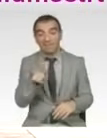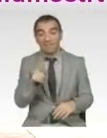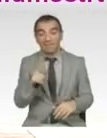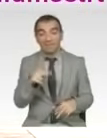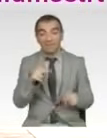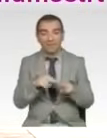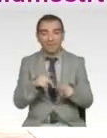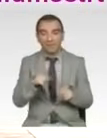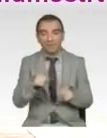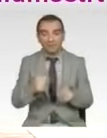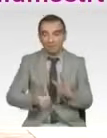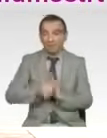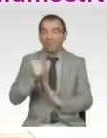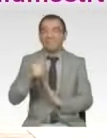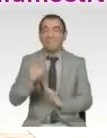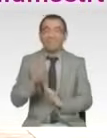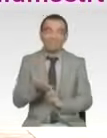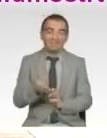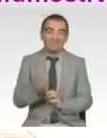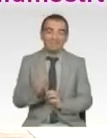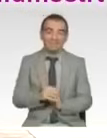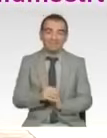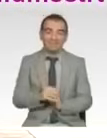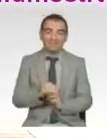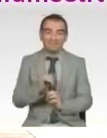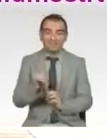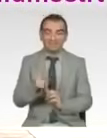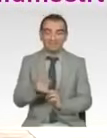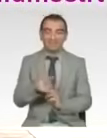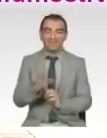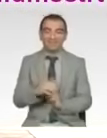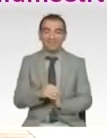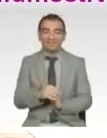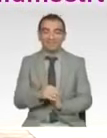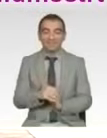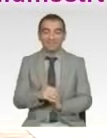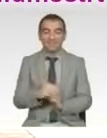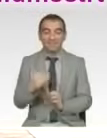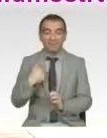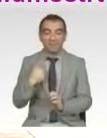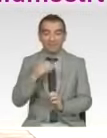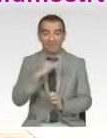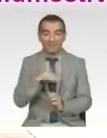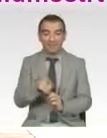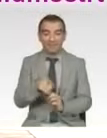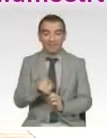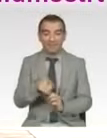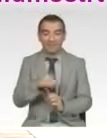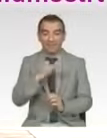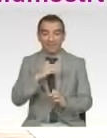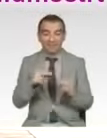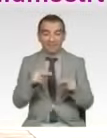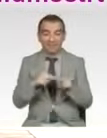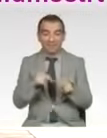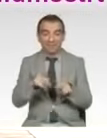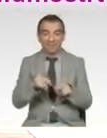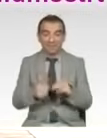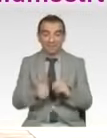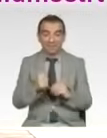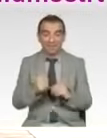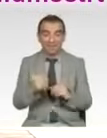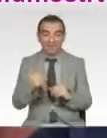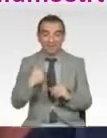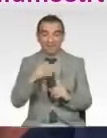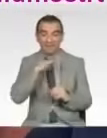Kabile reisi de diye geçer burada. Aynı şey. Dedi ki, Fadela'nın babası şeyde, kabile reisi. Dedi ki,